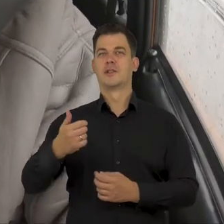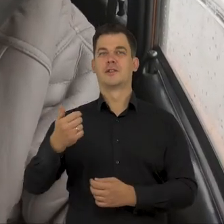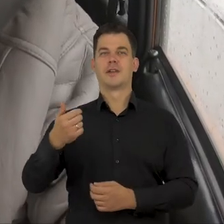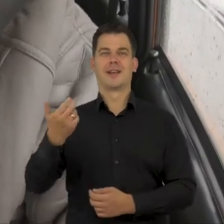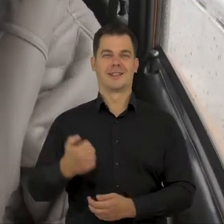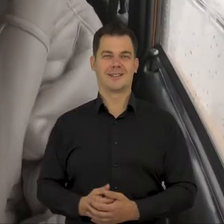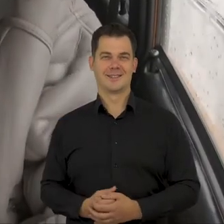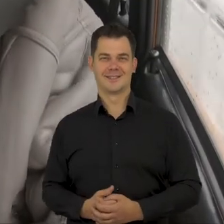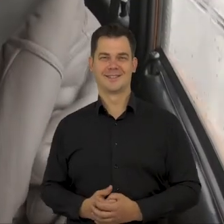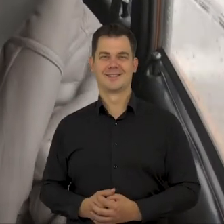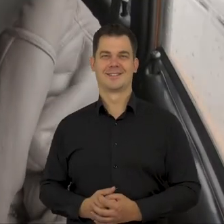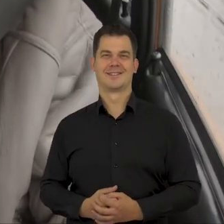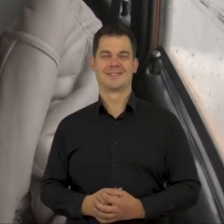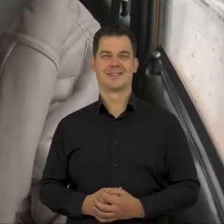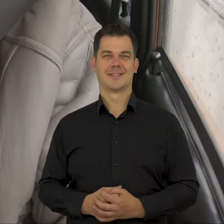600.